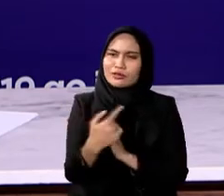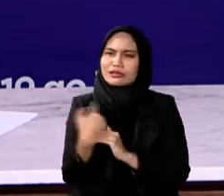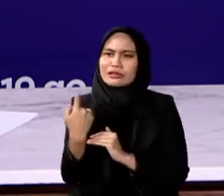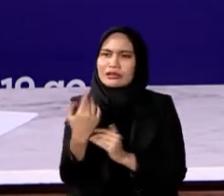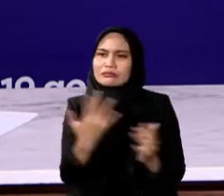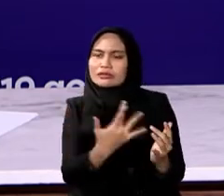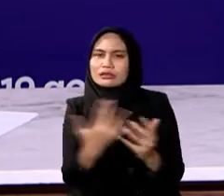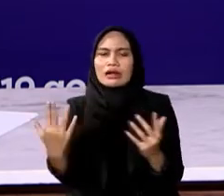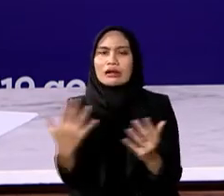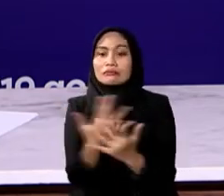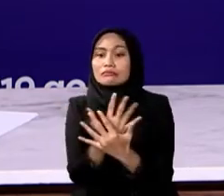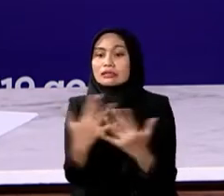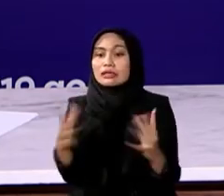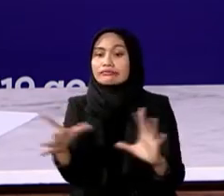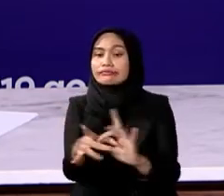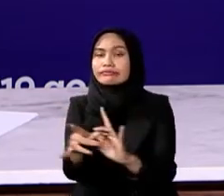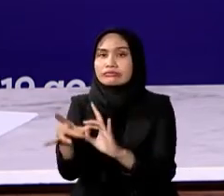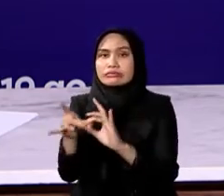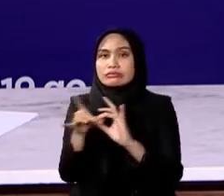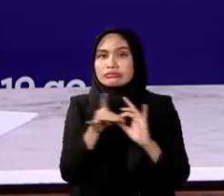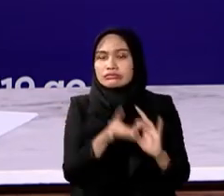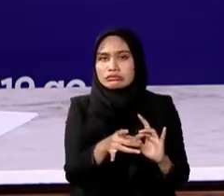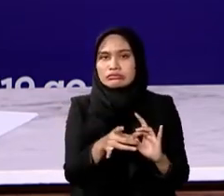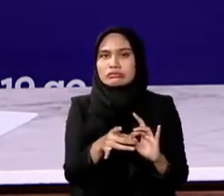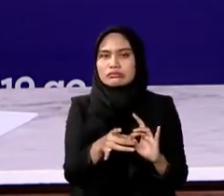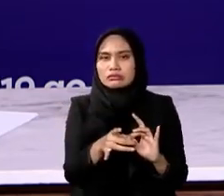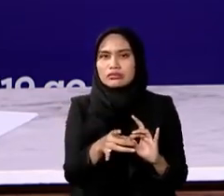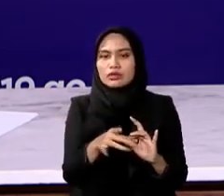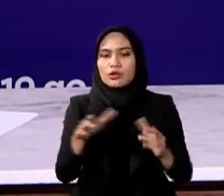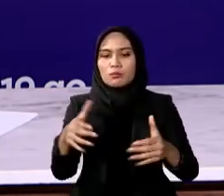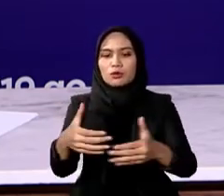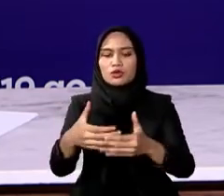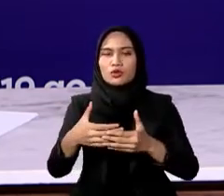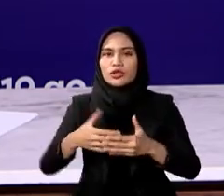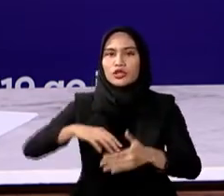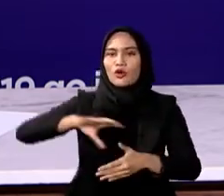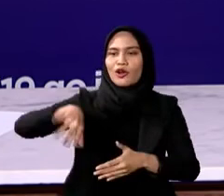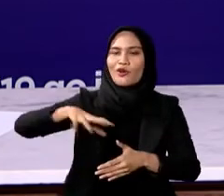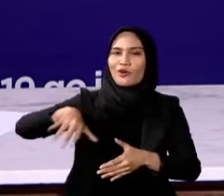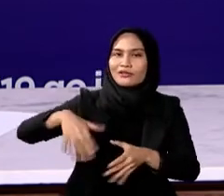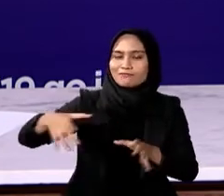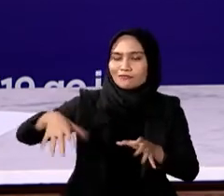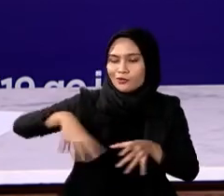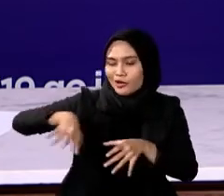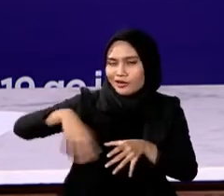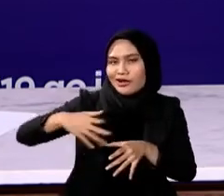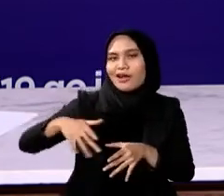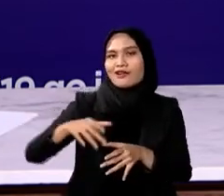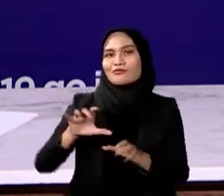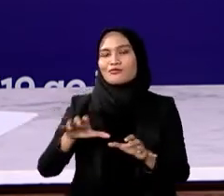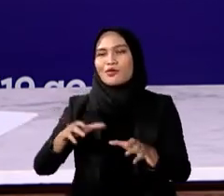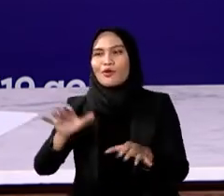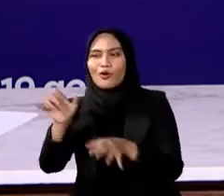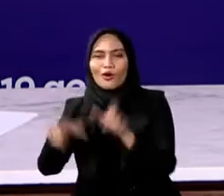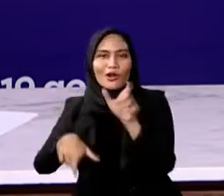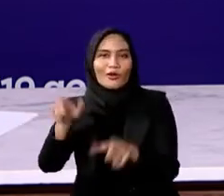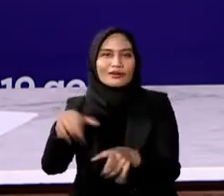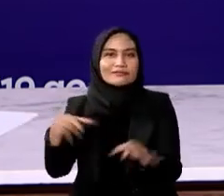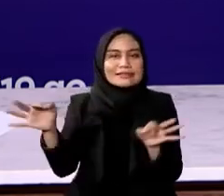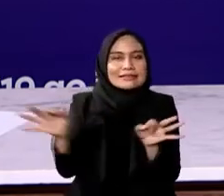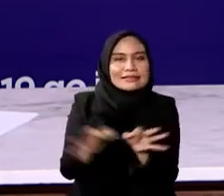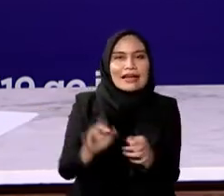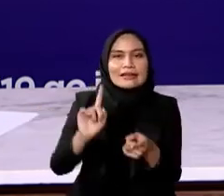yang berperan dalam menyelamatkan diri sendiri dan orang terdekat yang kita cintai dengan memilih